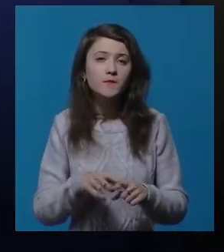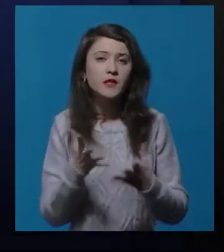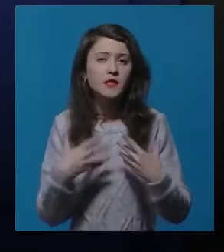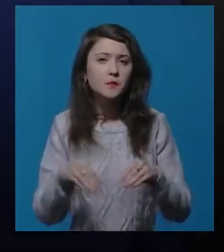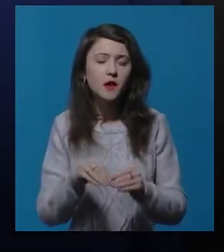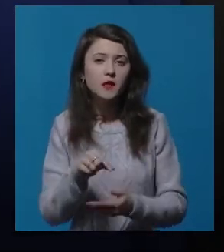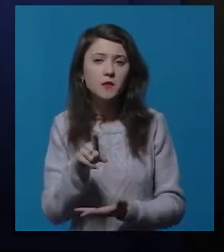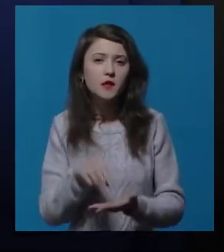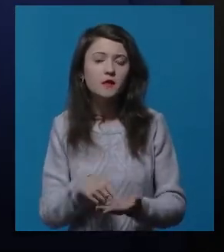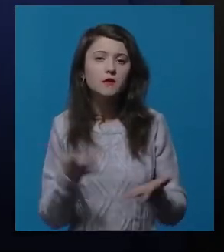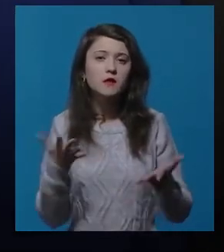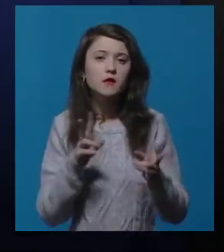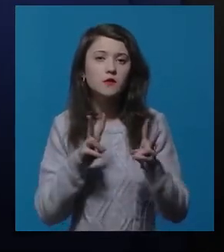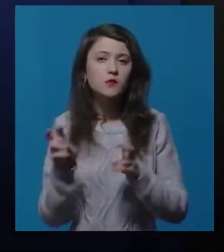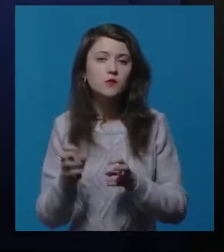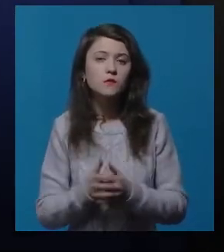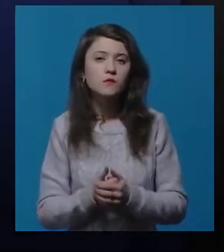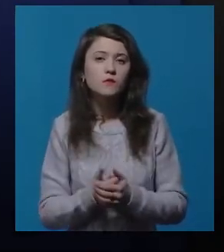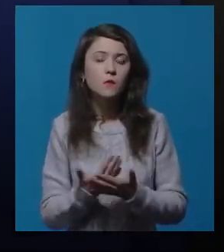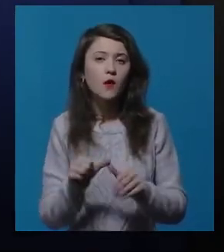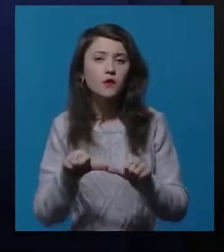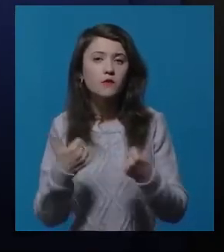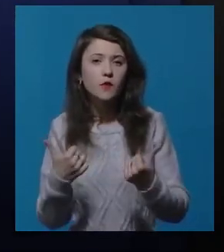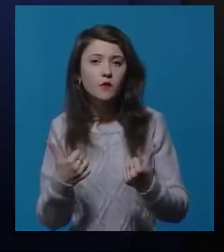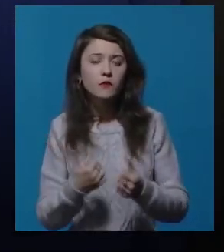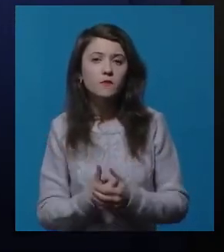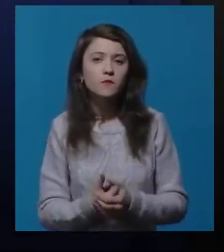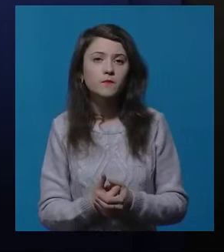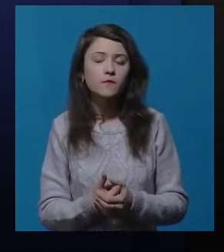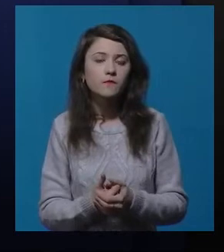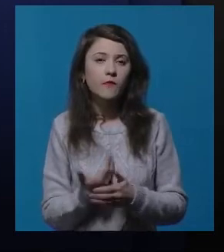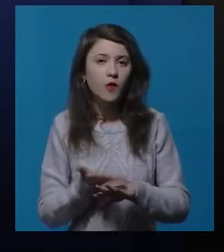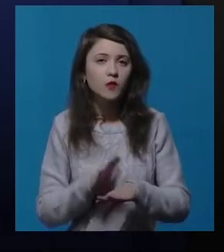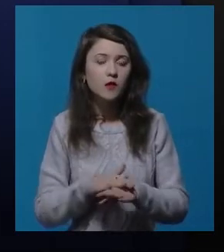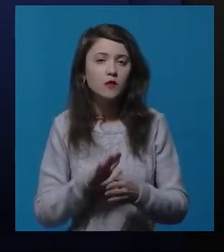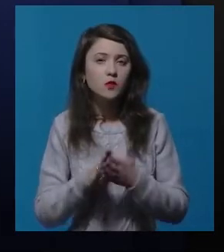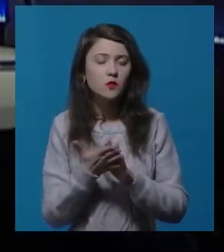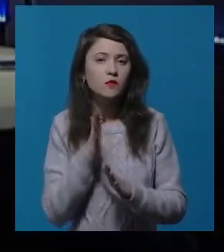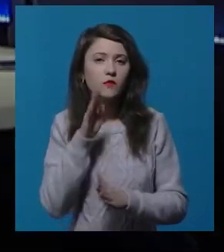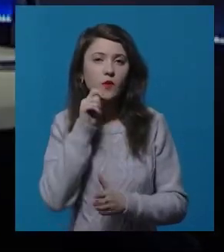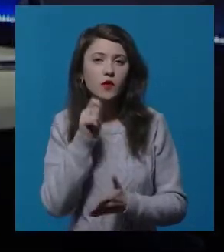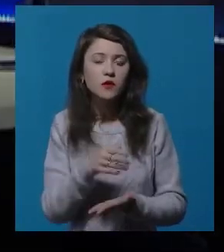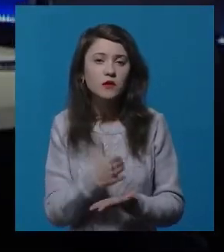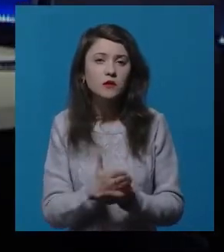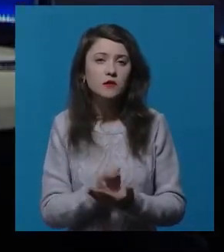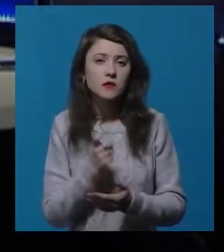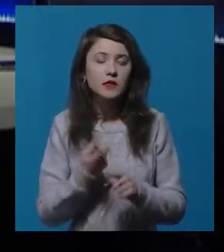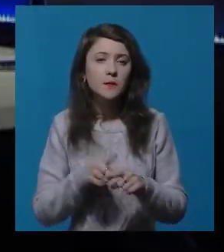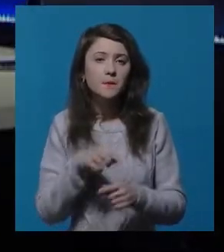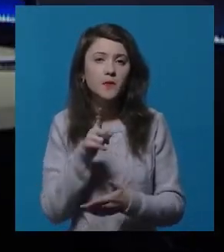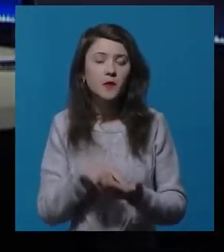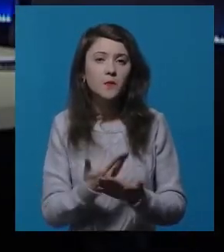питання, які стосуються розірвань шлюбу. Да, у нас складна ситуація в Україні є із цим питанням.